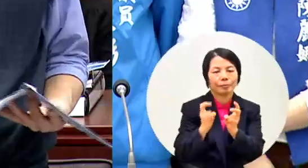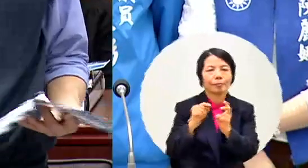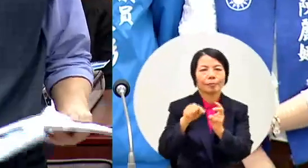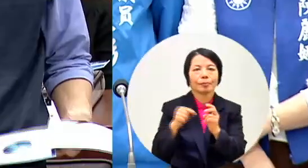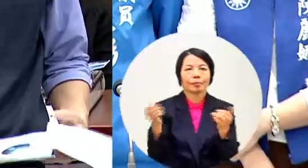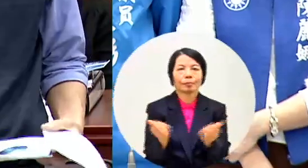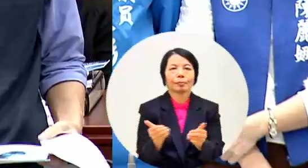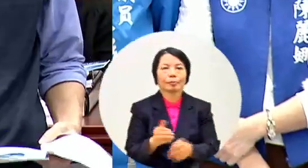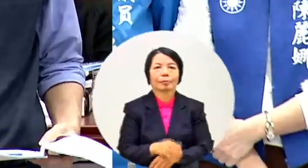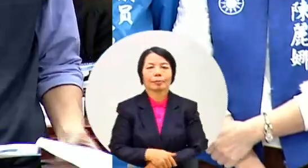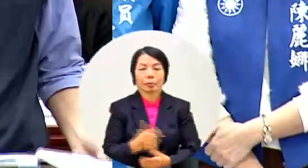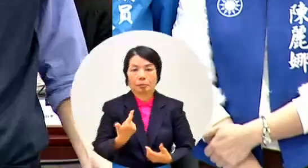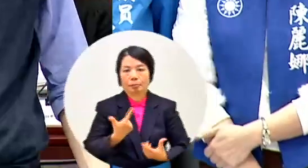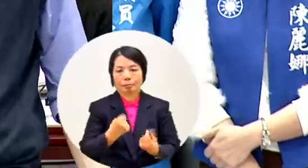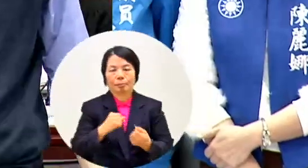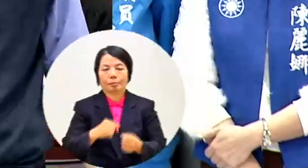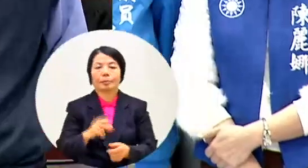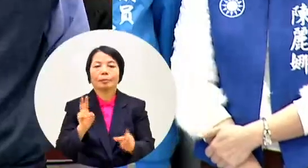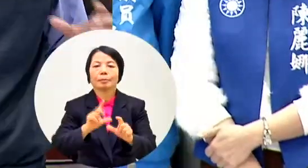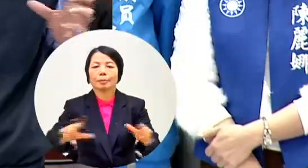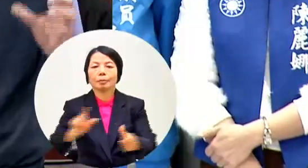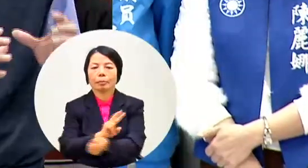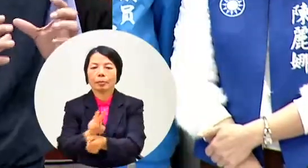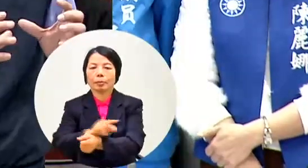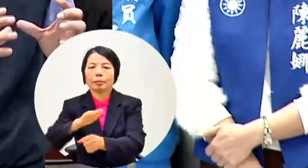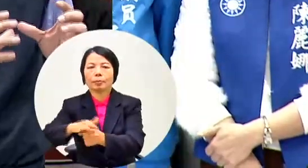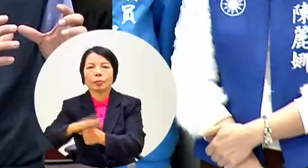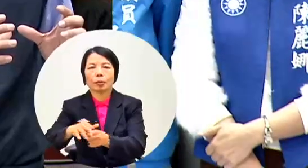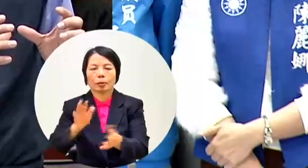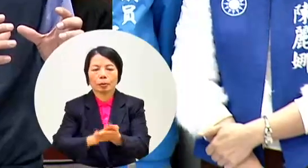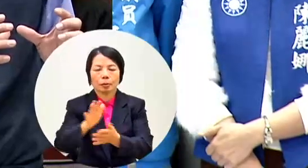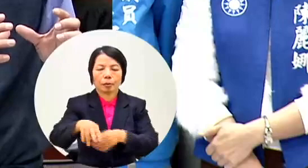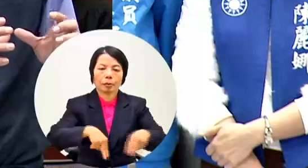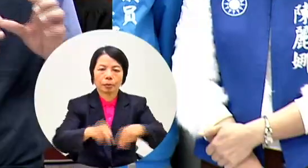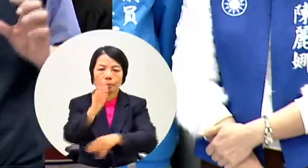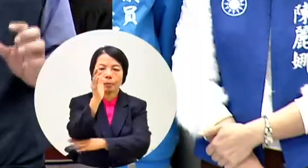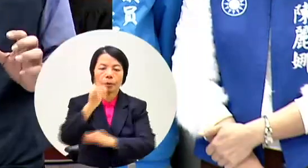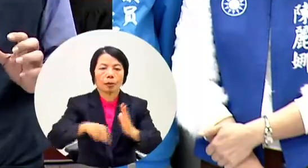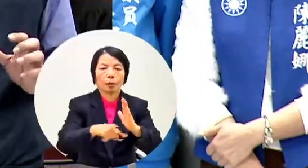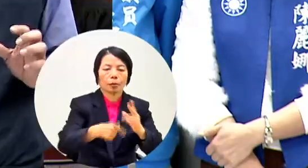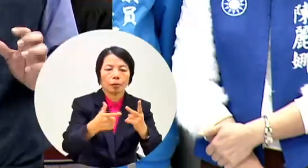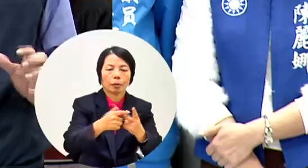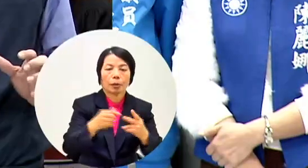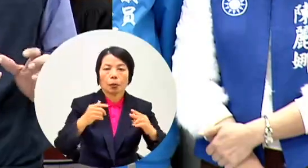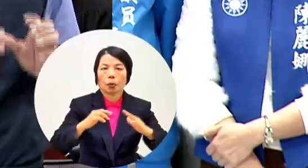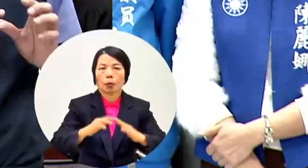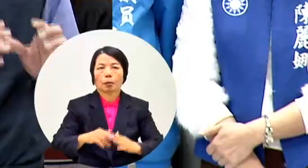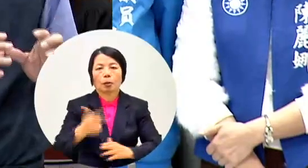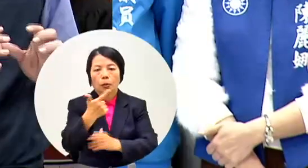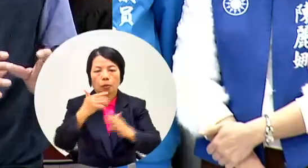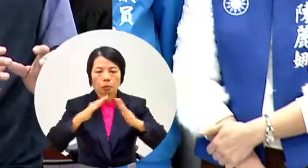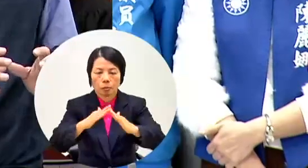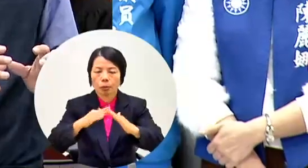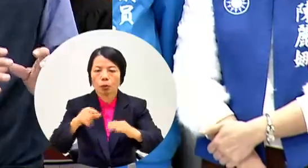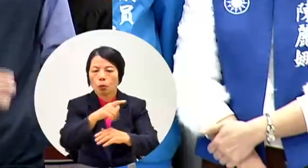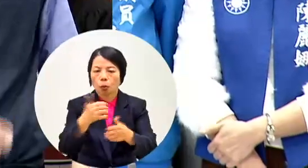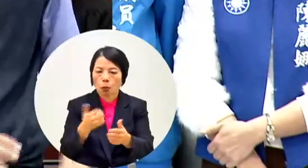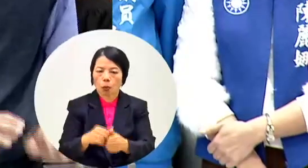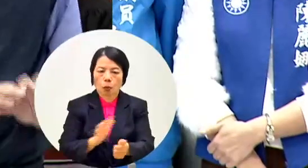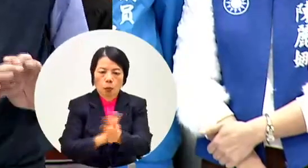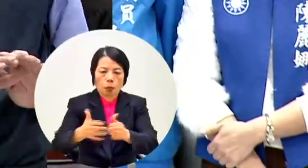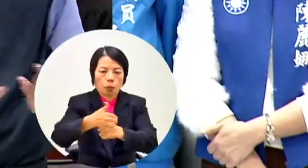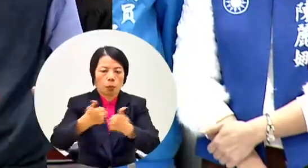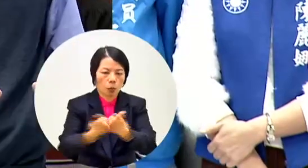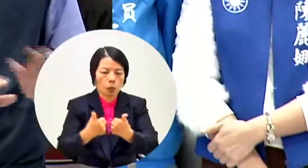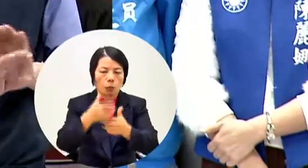样，未来行政院跟六都有一个沟通的委员会，高雄市政府一定也会把林园捷